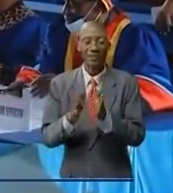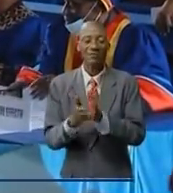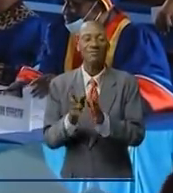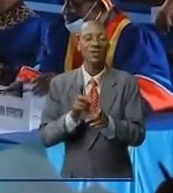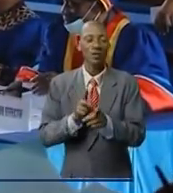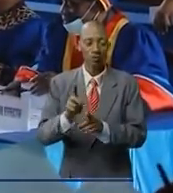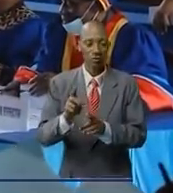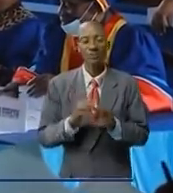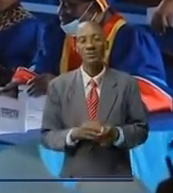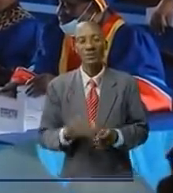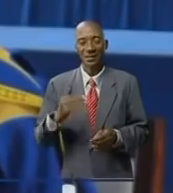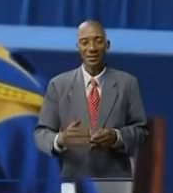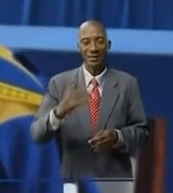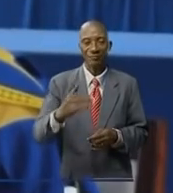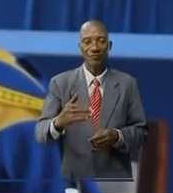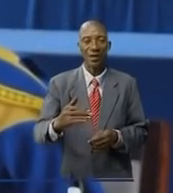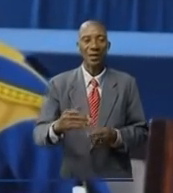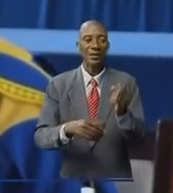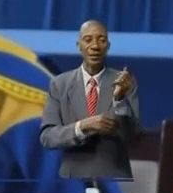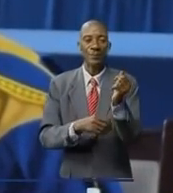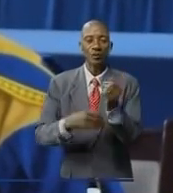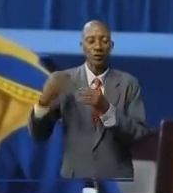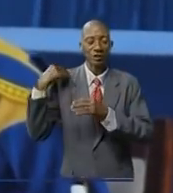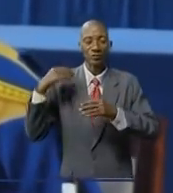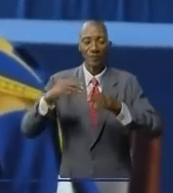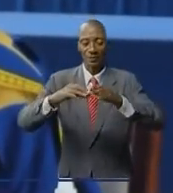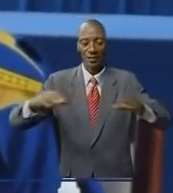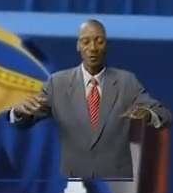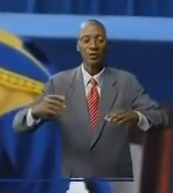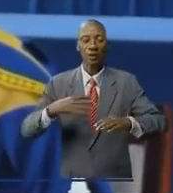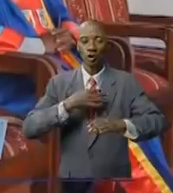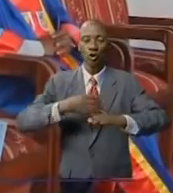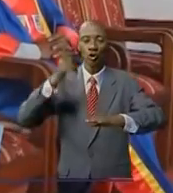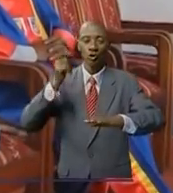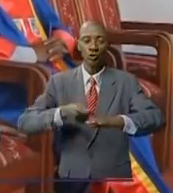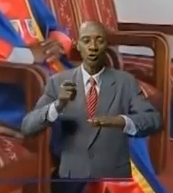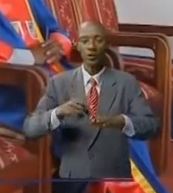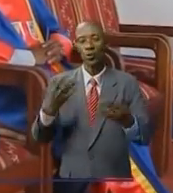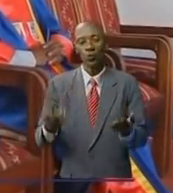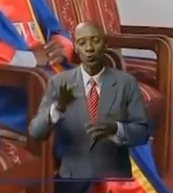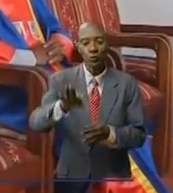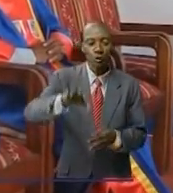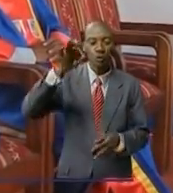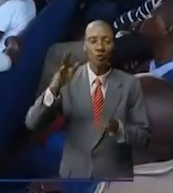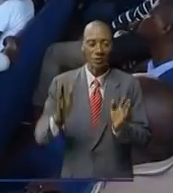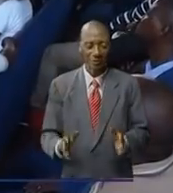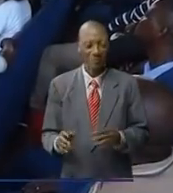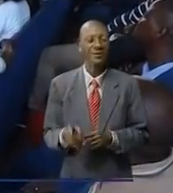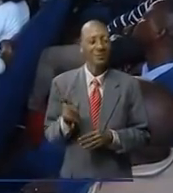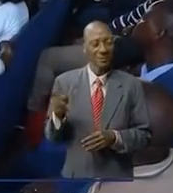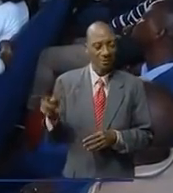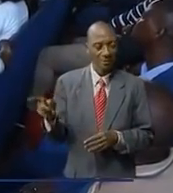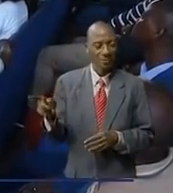jury d'éminents professeurs présidé par le secrétaire général académique de l'Université de Kinshasa que le récipiendaire a exposé